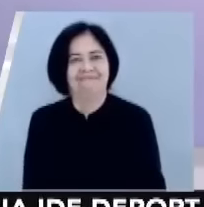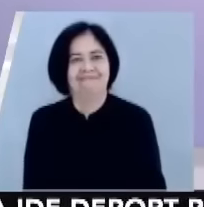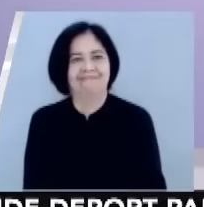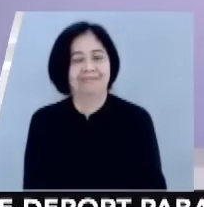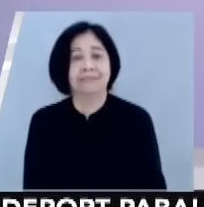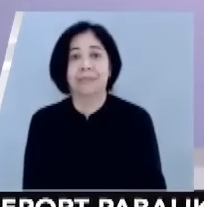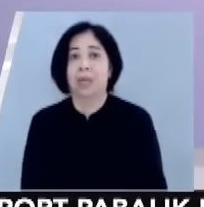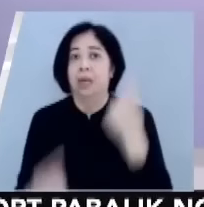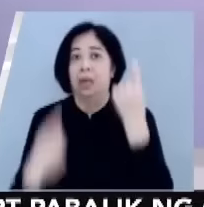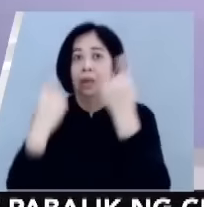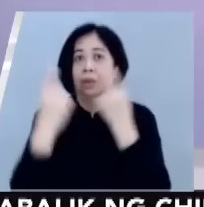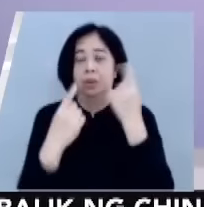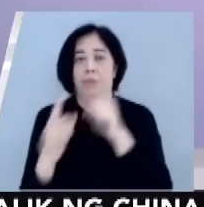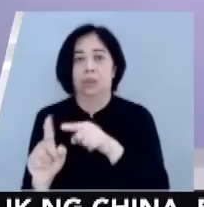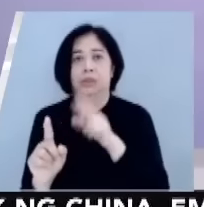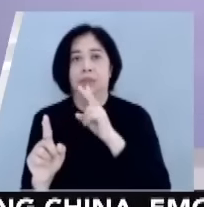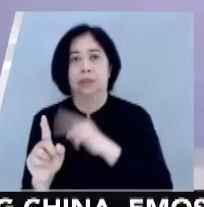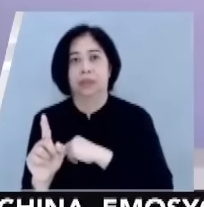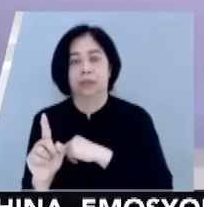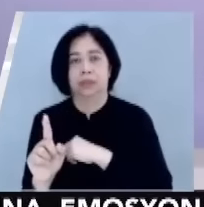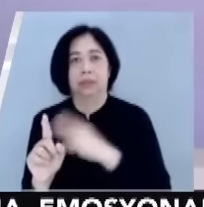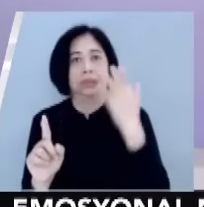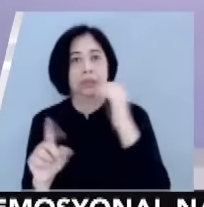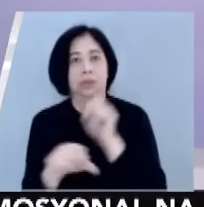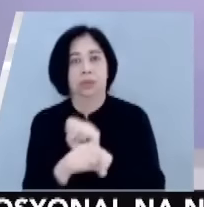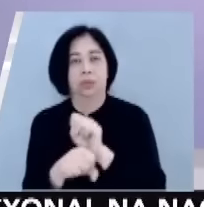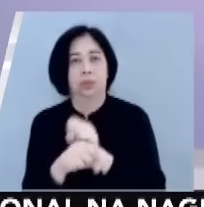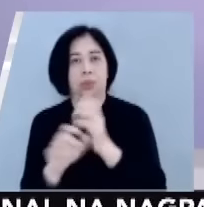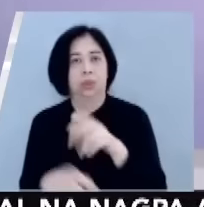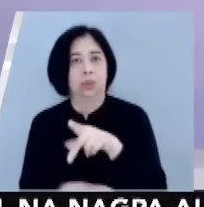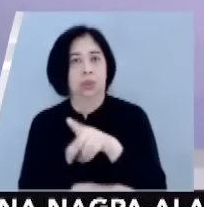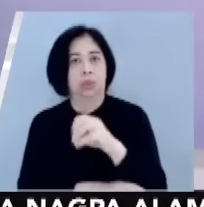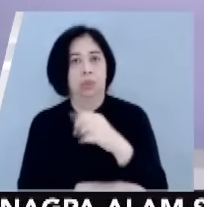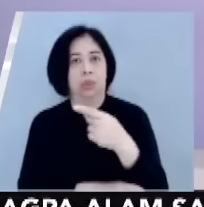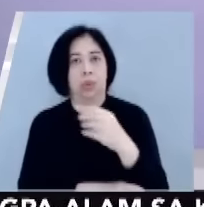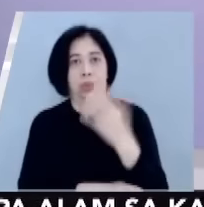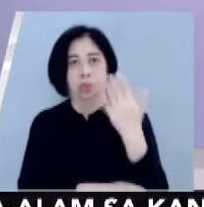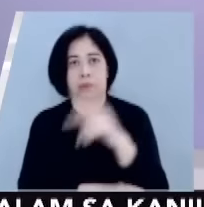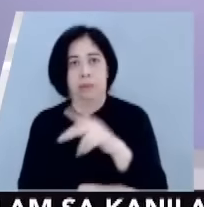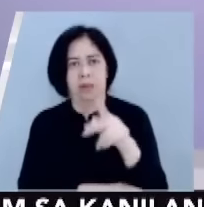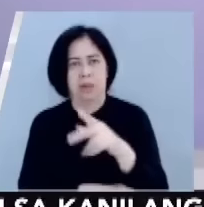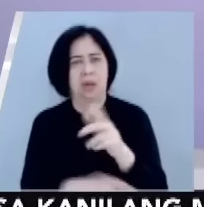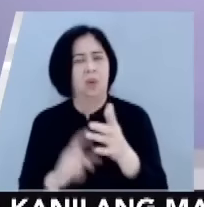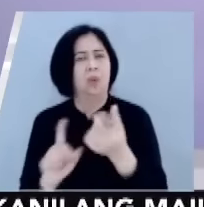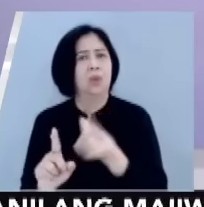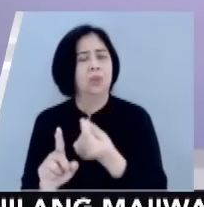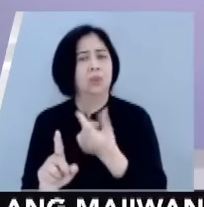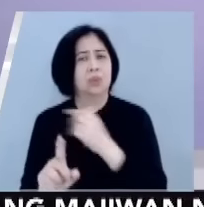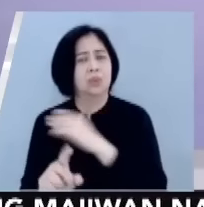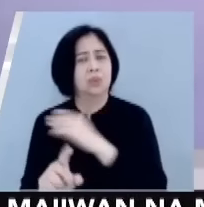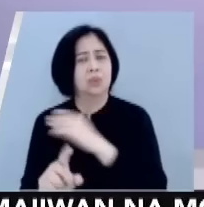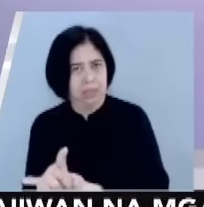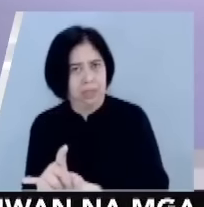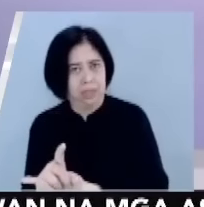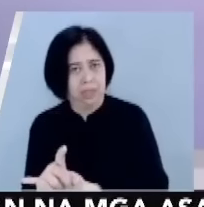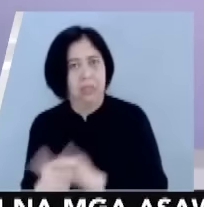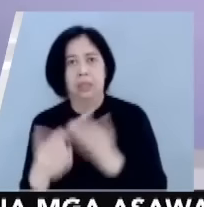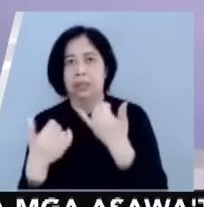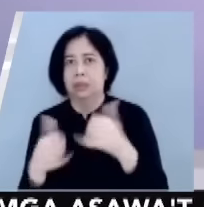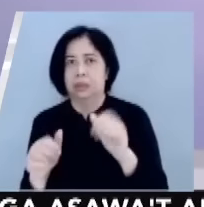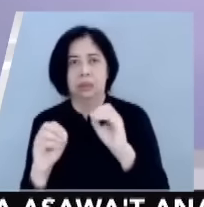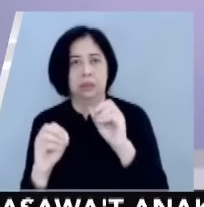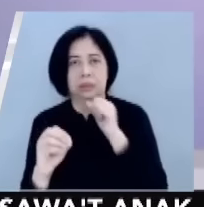Nangangamba ang isang Vietnamese na dating empleyado ng Pogo sa Pampanga sa magiging estado ng kanyang anak. Hindi pa rin daw kasi